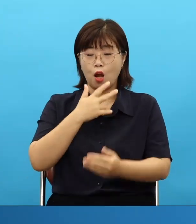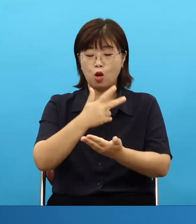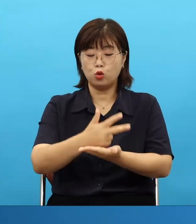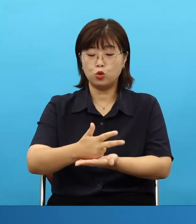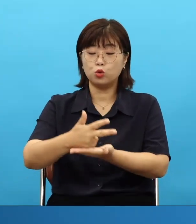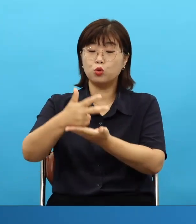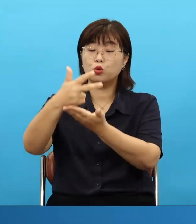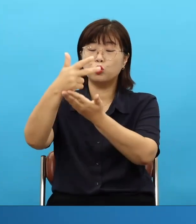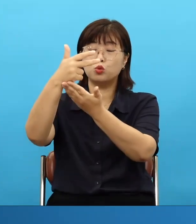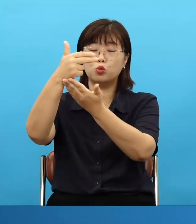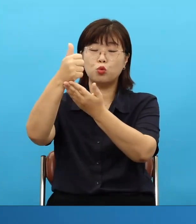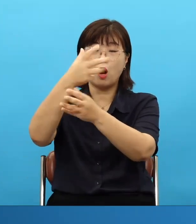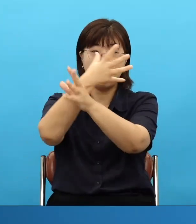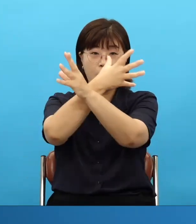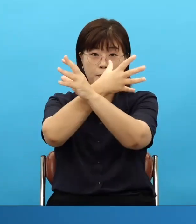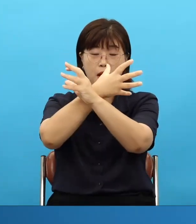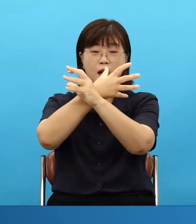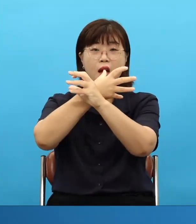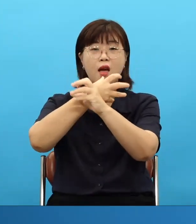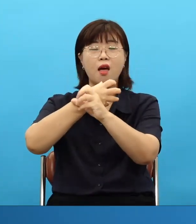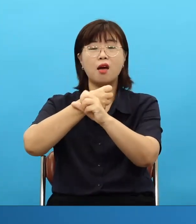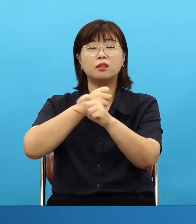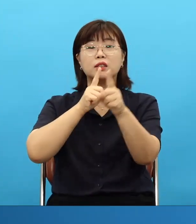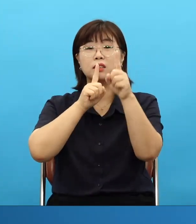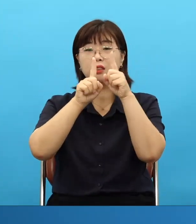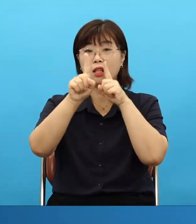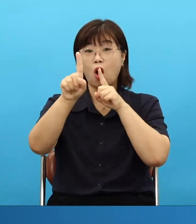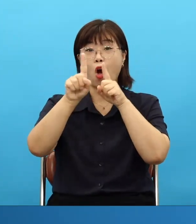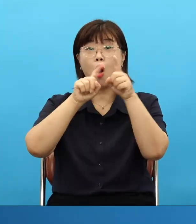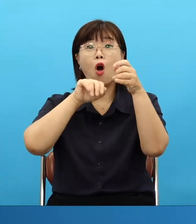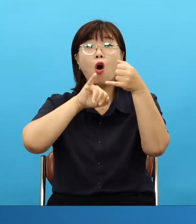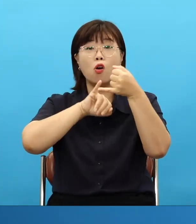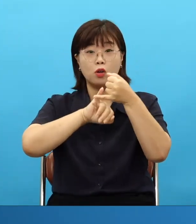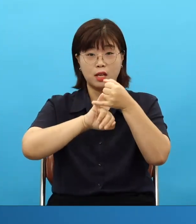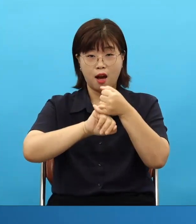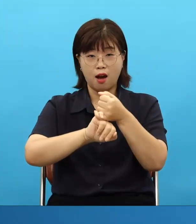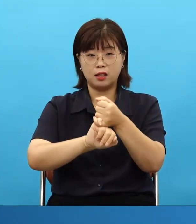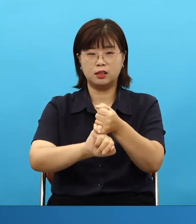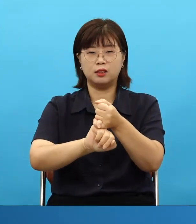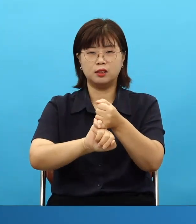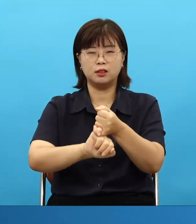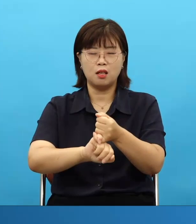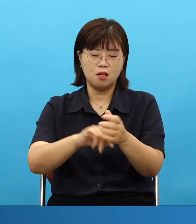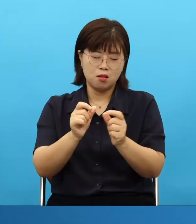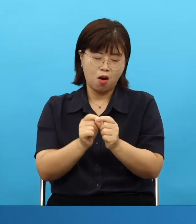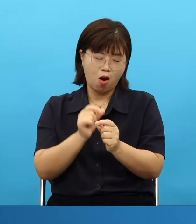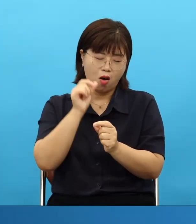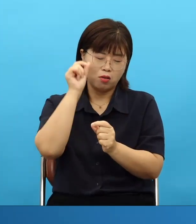내 주와 맺은 언약은